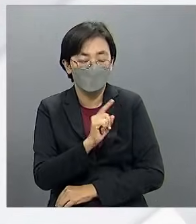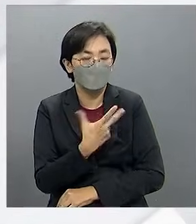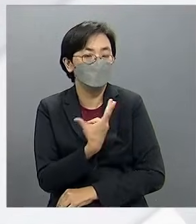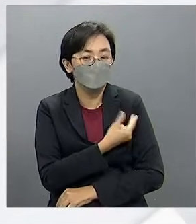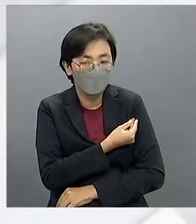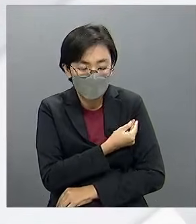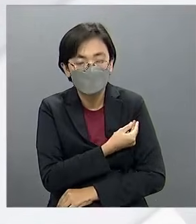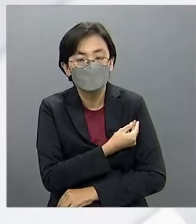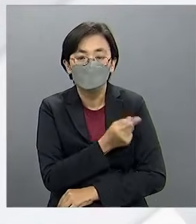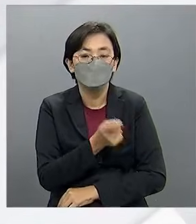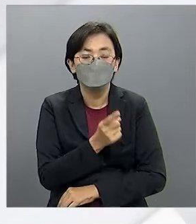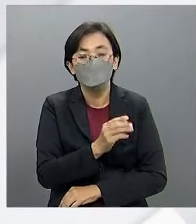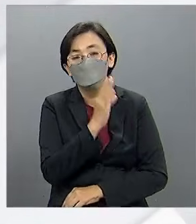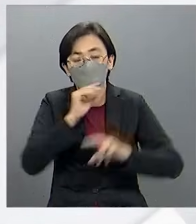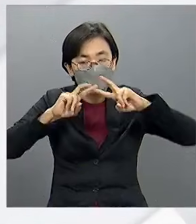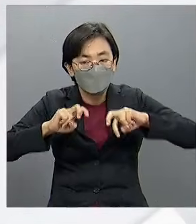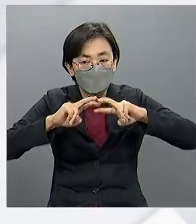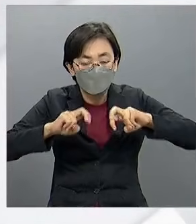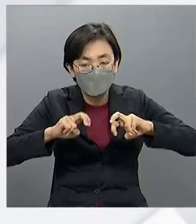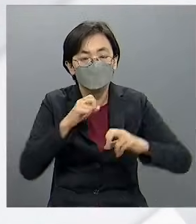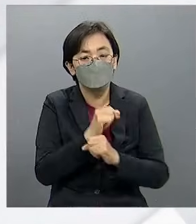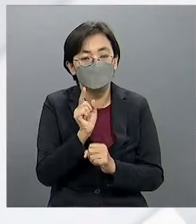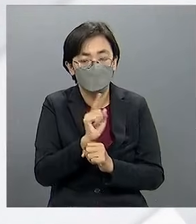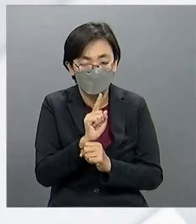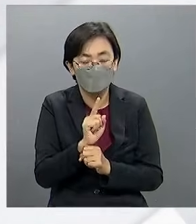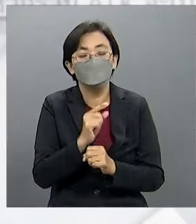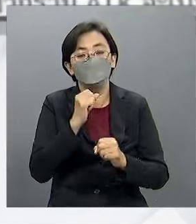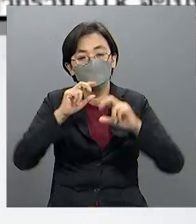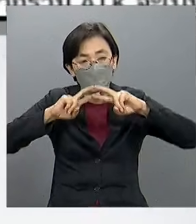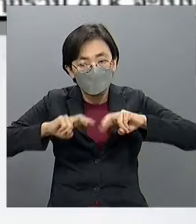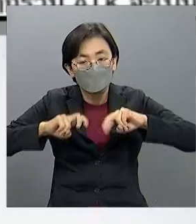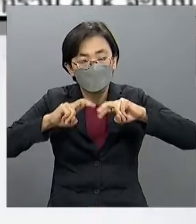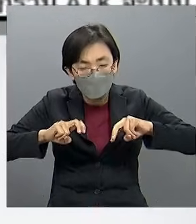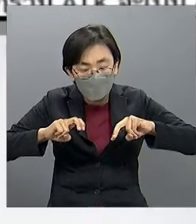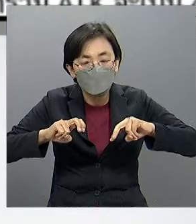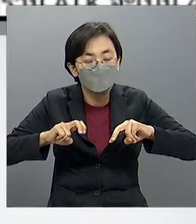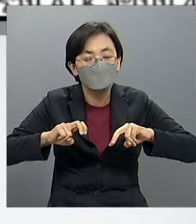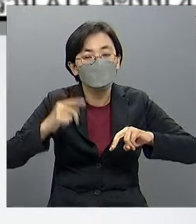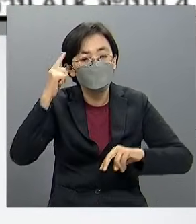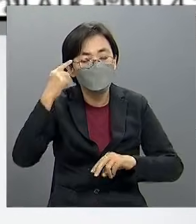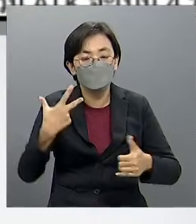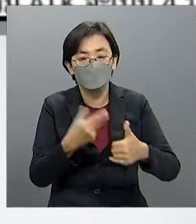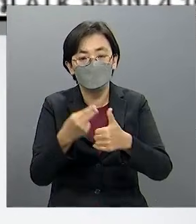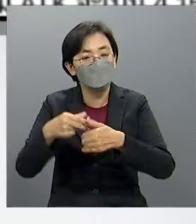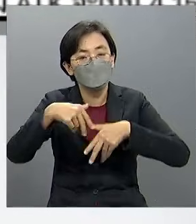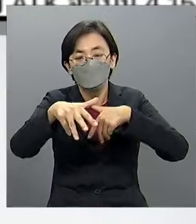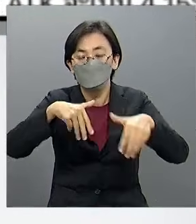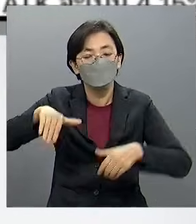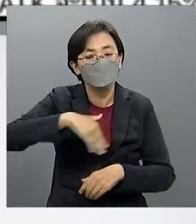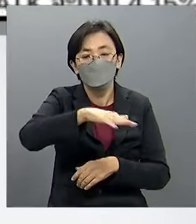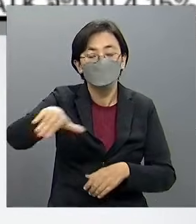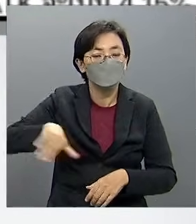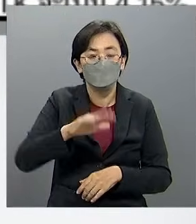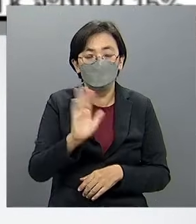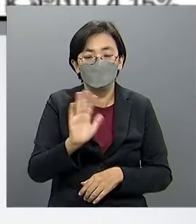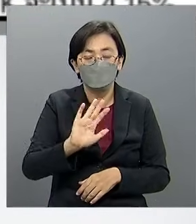หากคิดค้นก็ต้องทำในลักษณะของโครงสร้างการศึกษาวิจัยไม่ได้นำมาใช้แก่สาธารณะผ่านกลไกนโยบายด้วยปราศจ